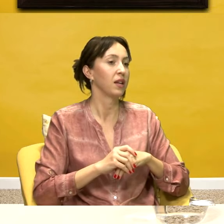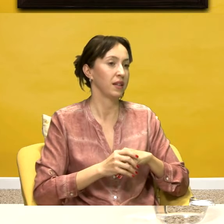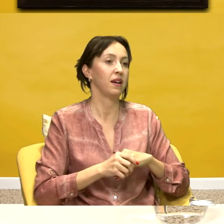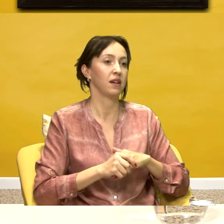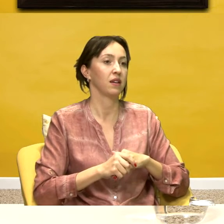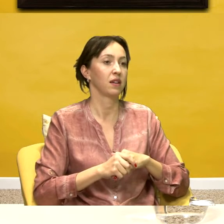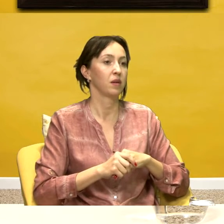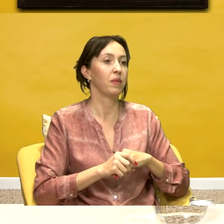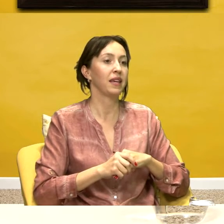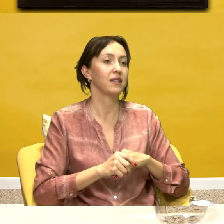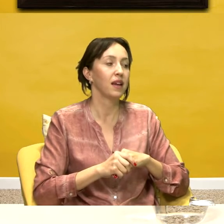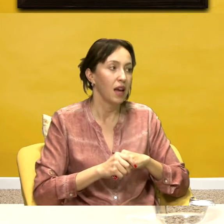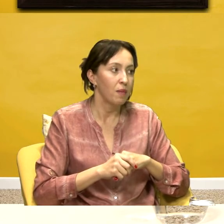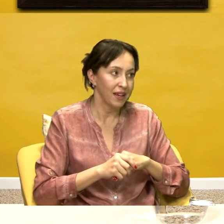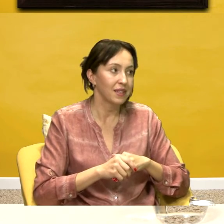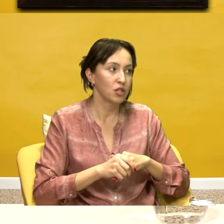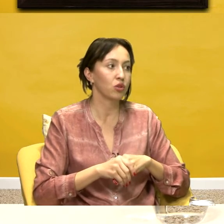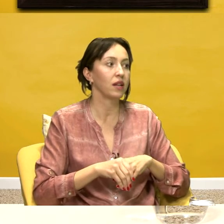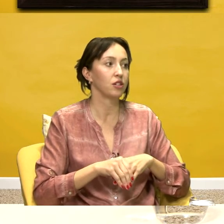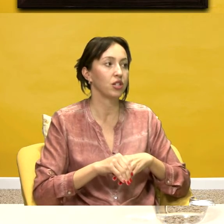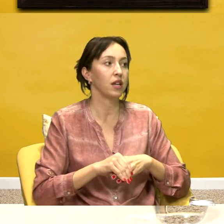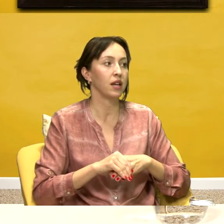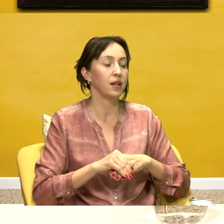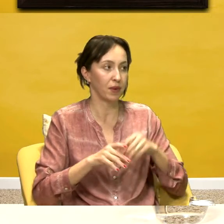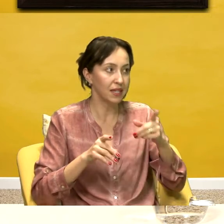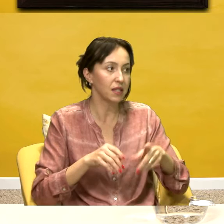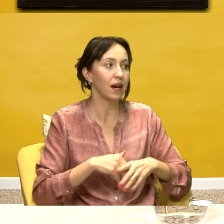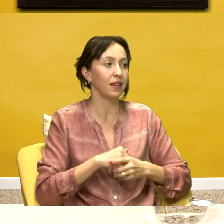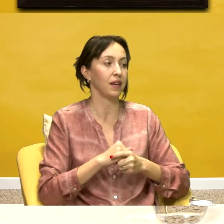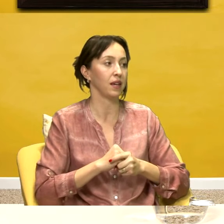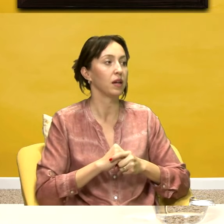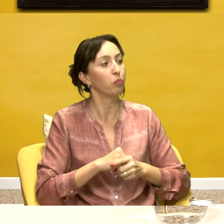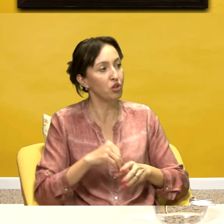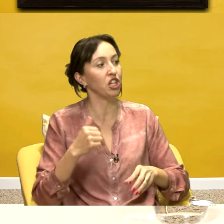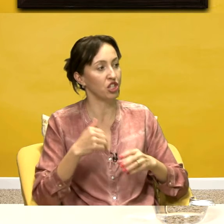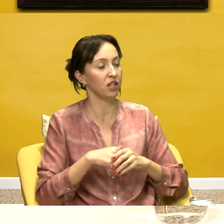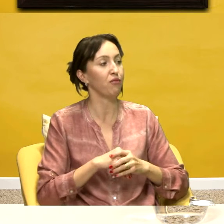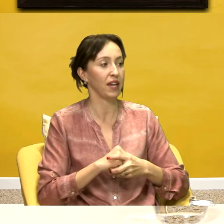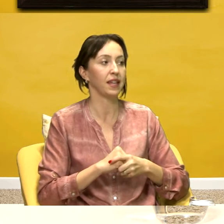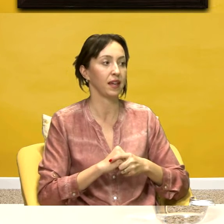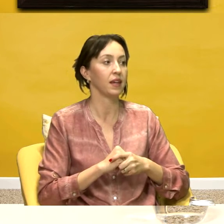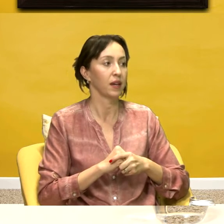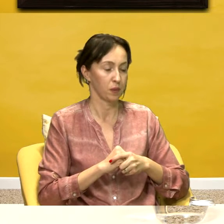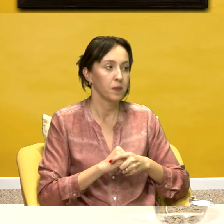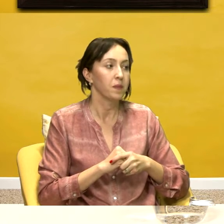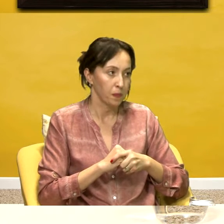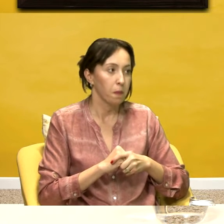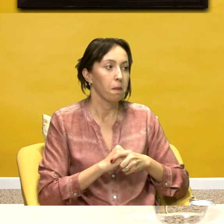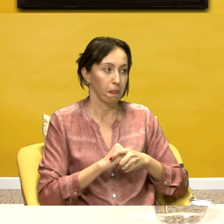ajute. Da. Mai este ajutată și de părinții Mariei. Asta vreau să zic,